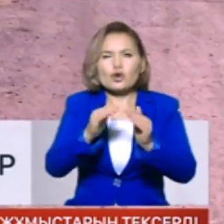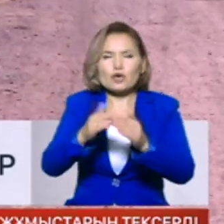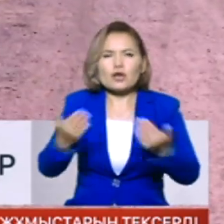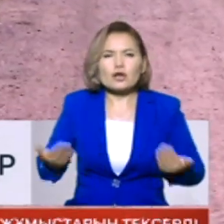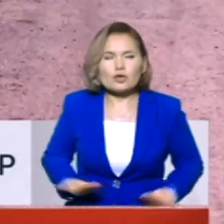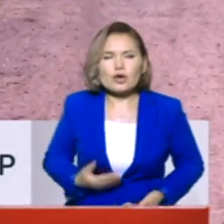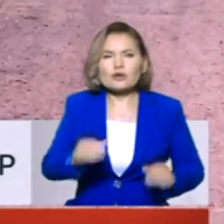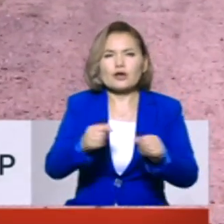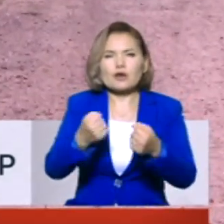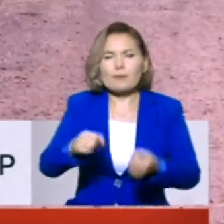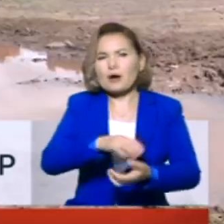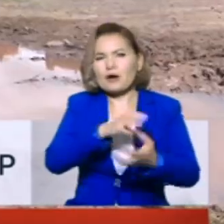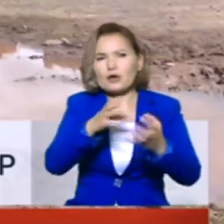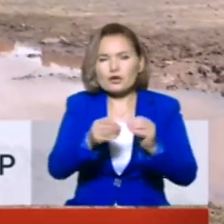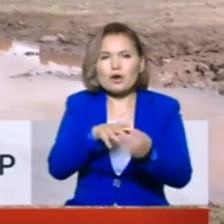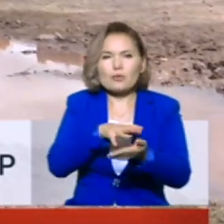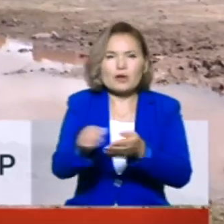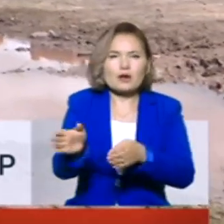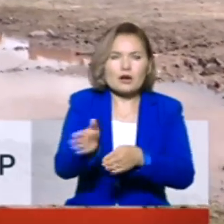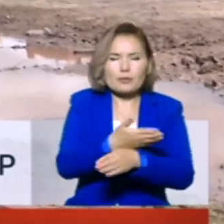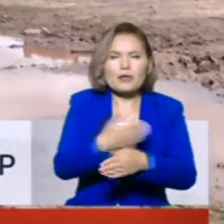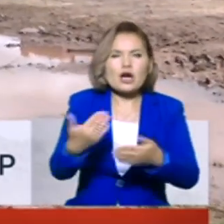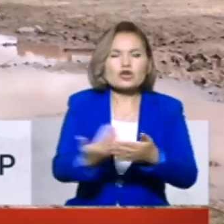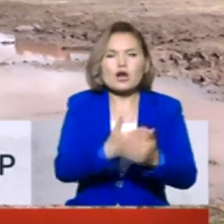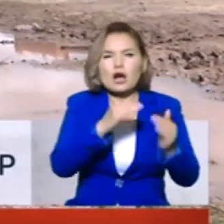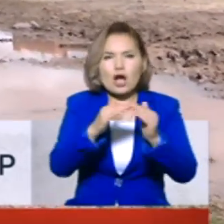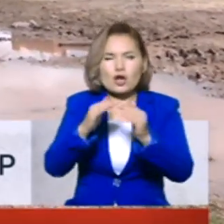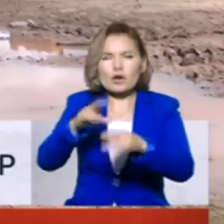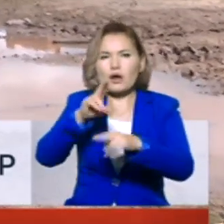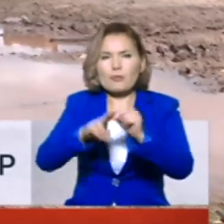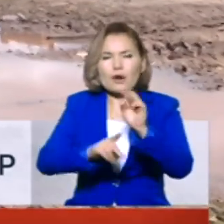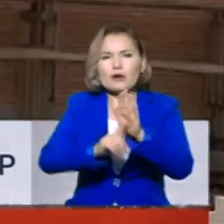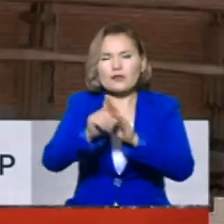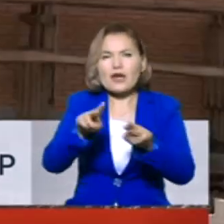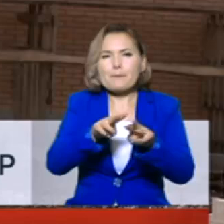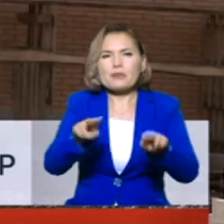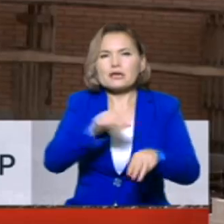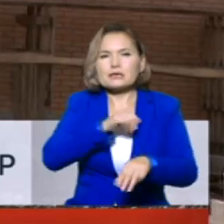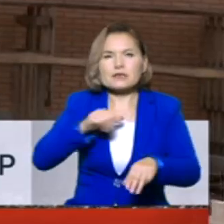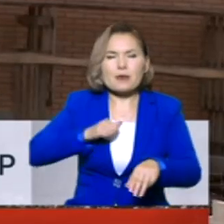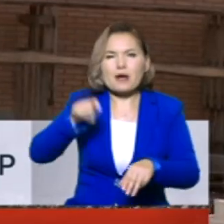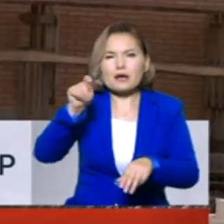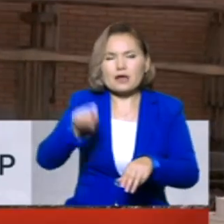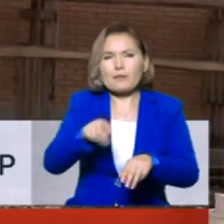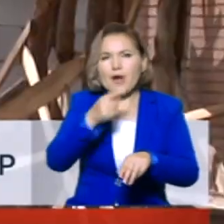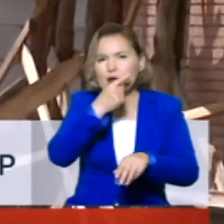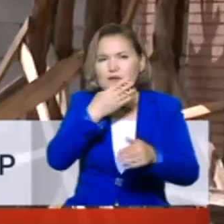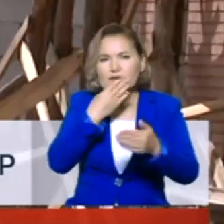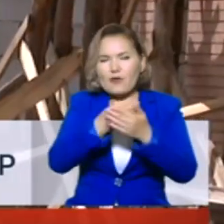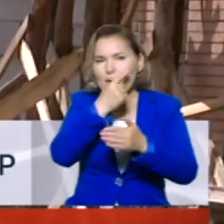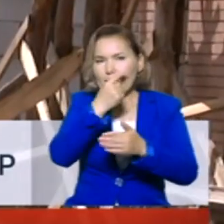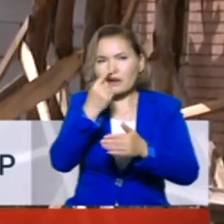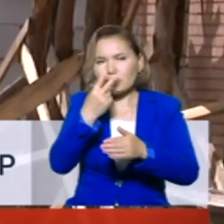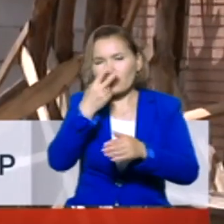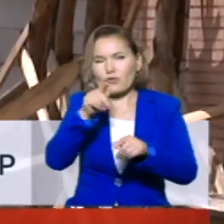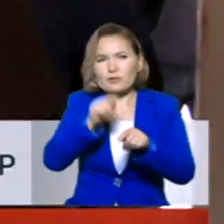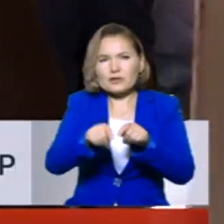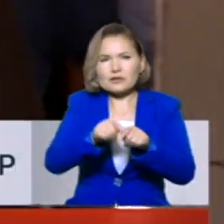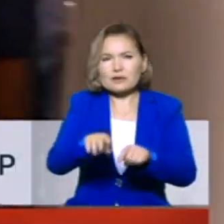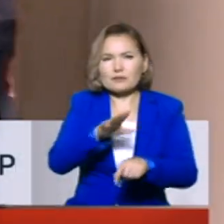келтіру жұмыстарына өнеркәсіп және құрылыс министрі тікелей жауапты. Қанат Шарлапаев атқарылып жатқан жұмыстарды көзбен көріп, тексеріп